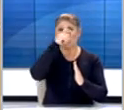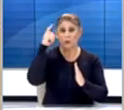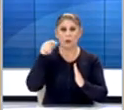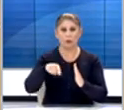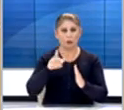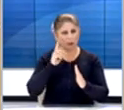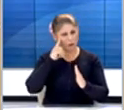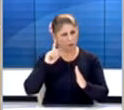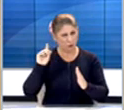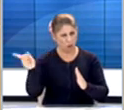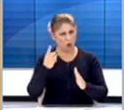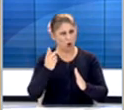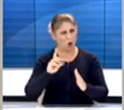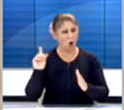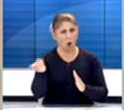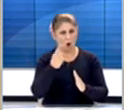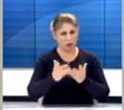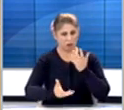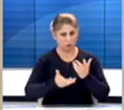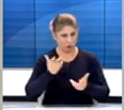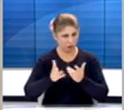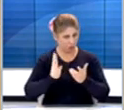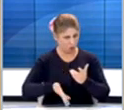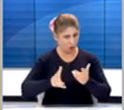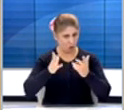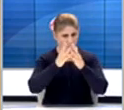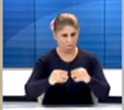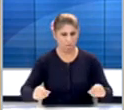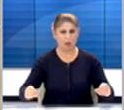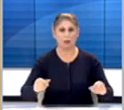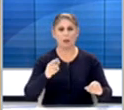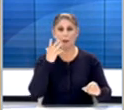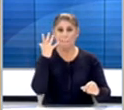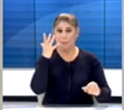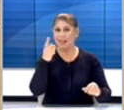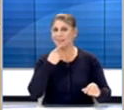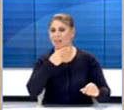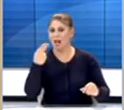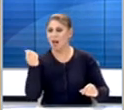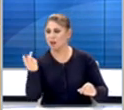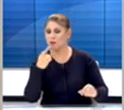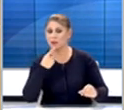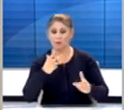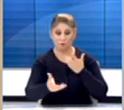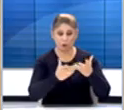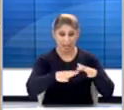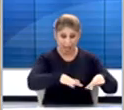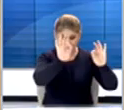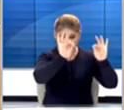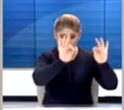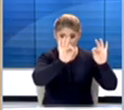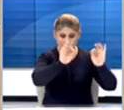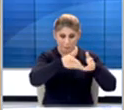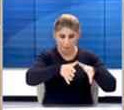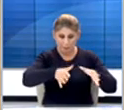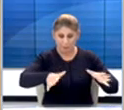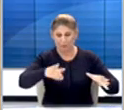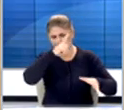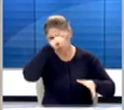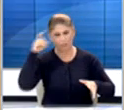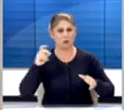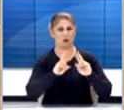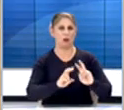φωτιές μπορούν να σβήσουν. 5 σημαίνει, για να το πούμε πολύ απλά, ότι μια φωτιά άπαξ και ξεκινήσει και ξεφύγει, πάρα πολύ δύσκολα ελέγχεται. Αυτό